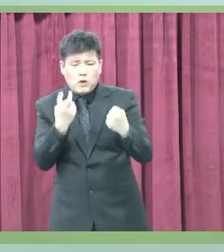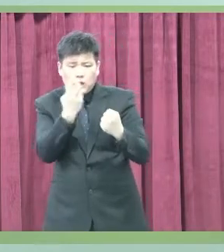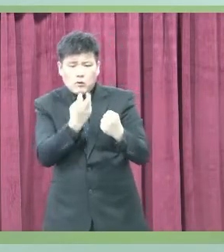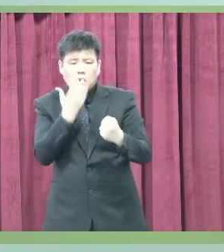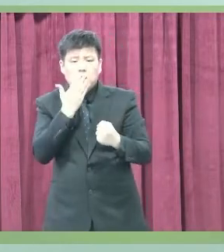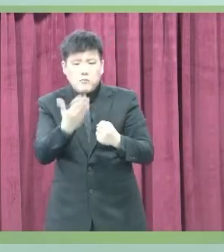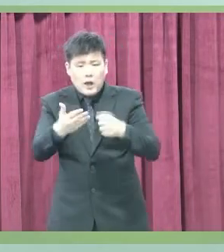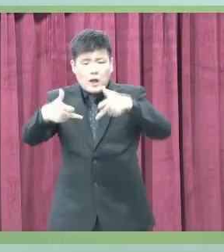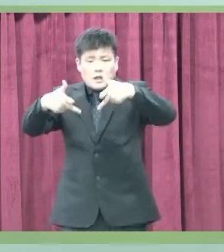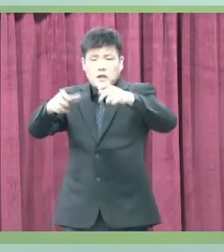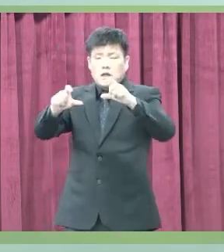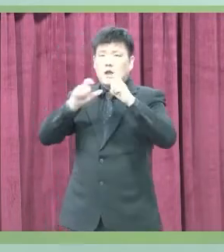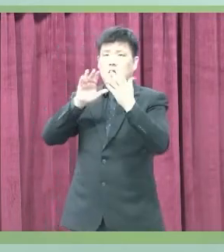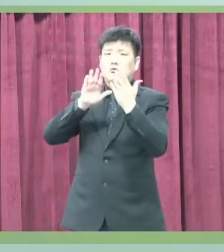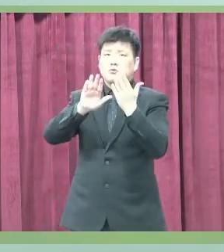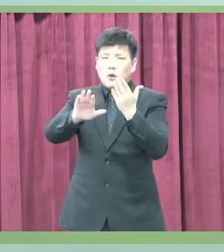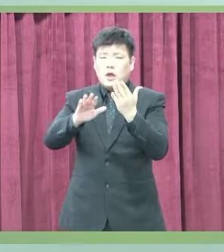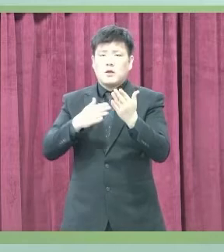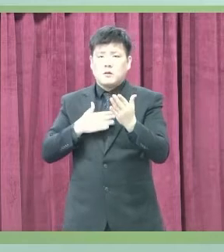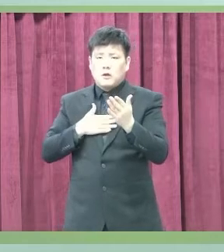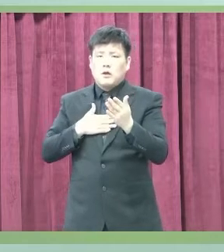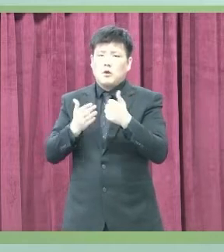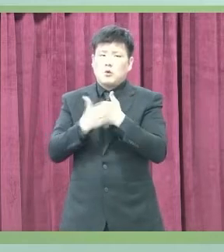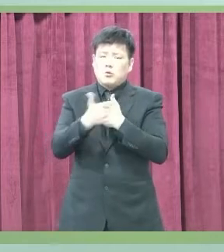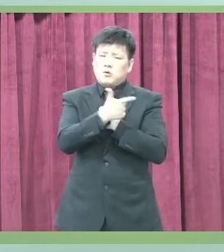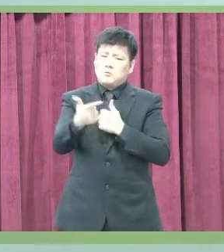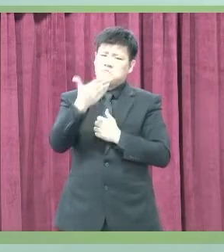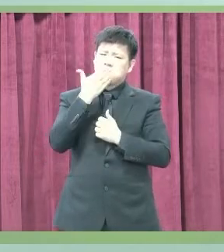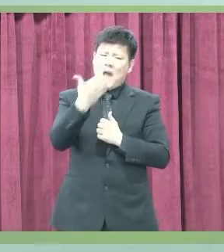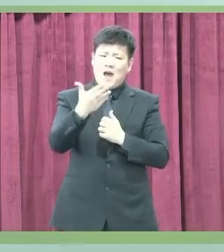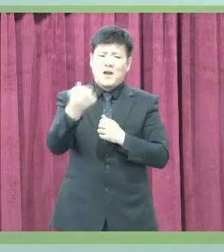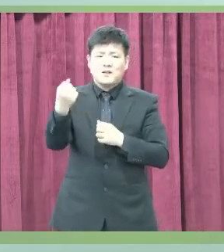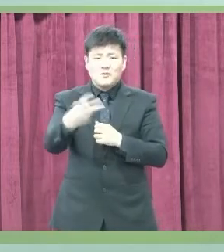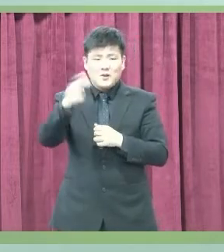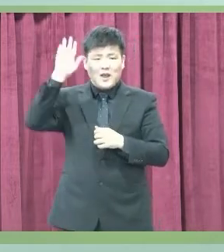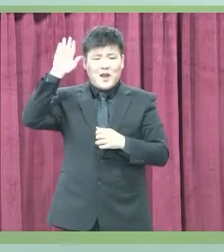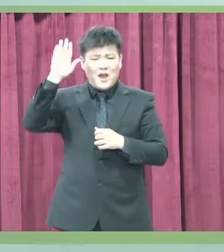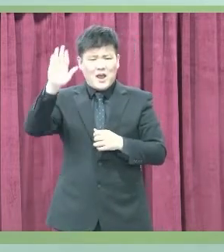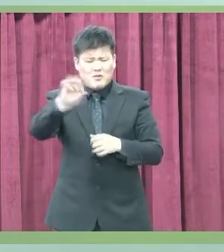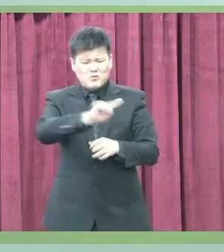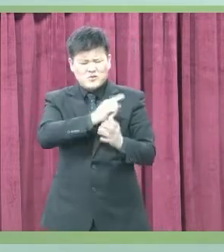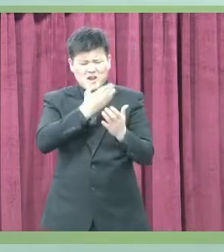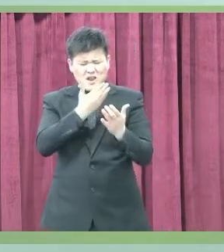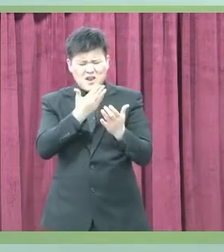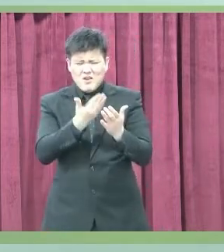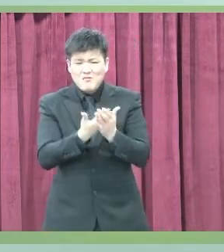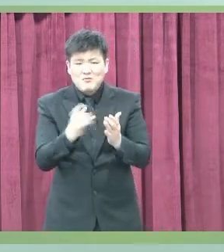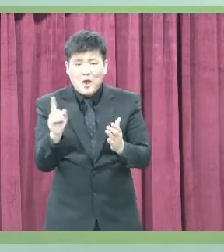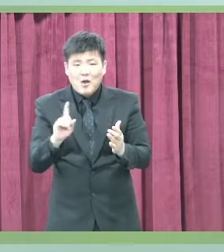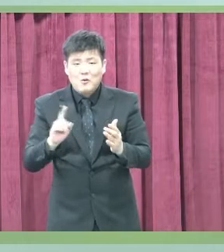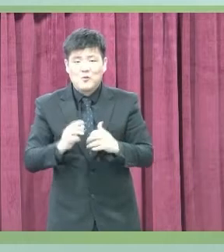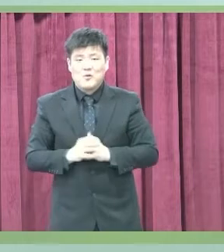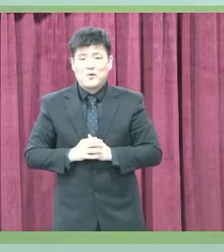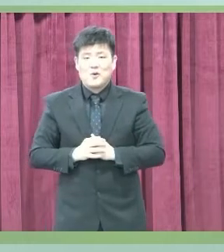이후에 여러 가지 모니터링 등에 활용될 수 있을 것이라고 생각이 됩니다. 그 다음에 앞으로 가장 중요한 것 중에 하나가 이제